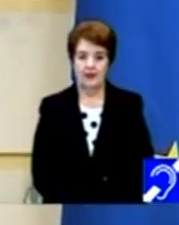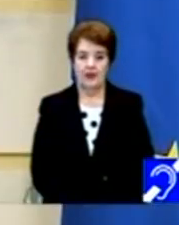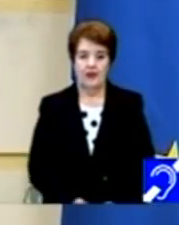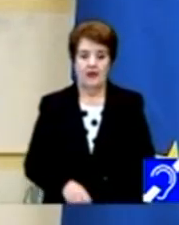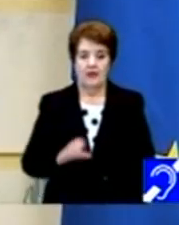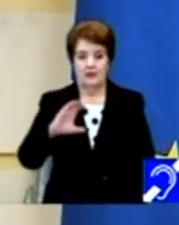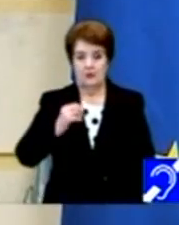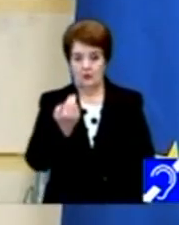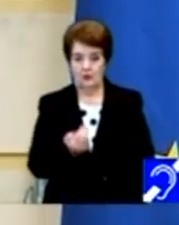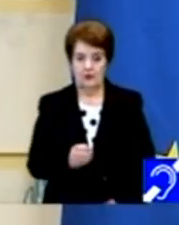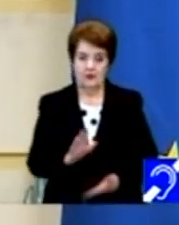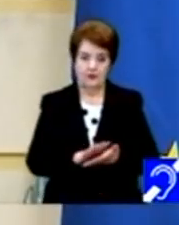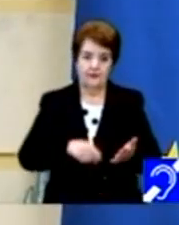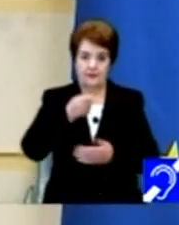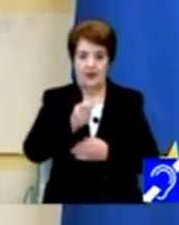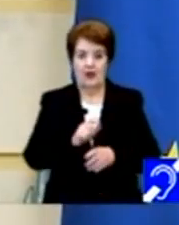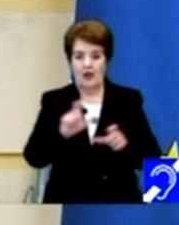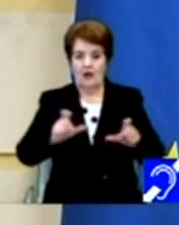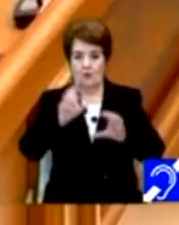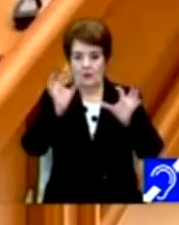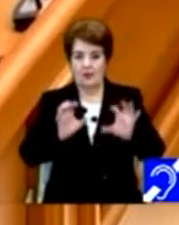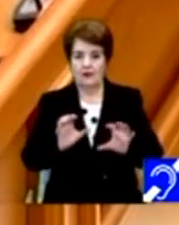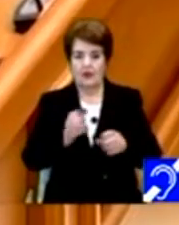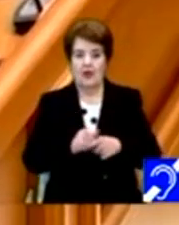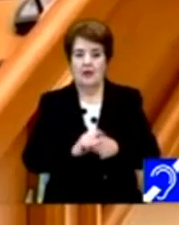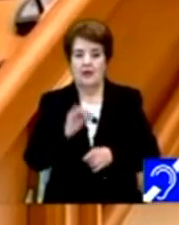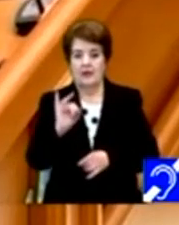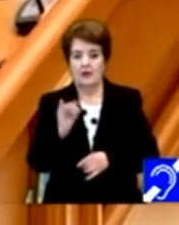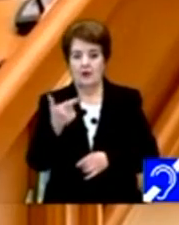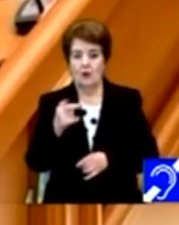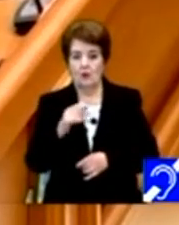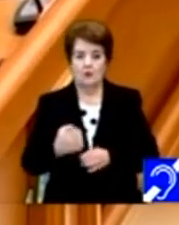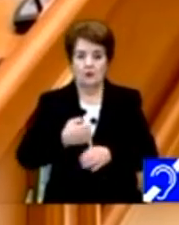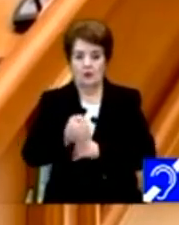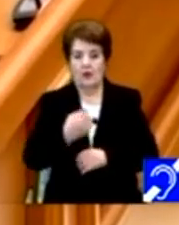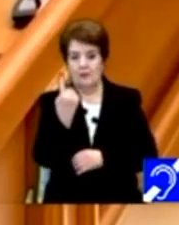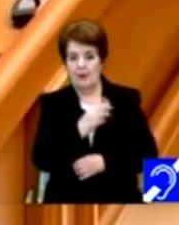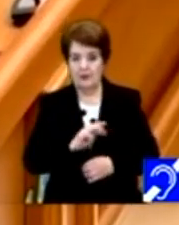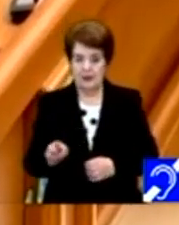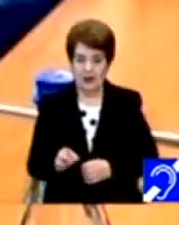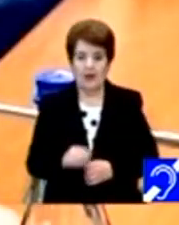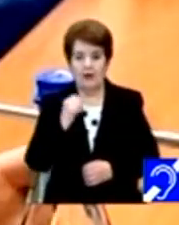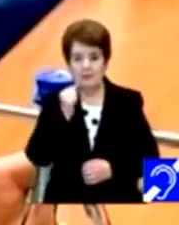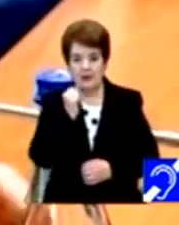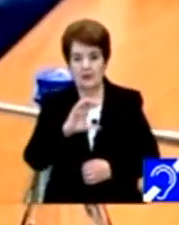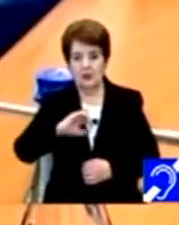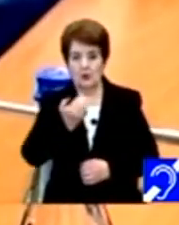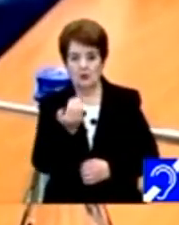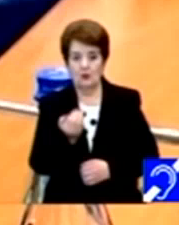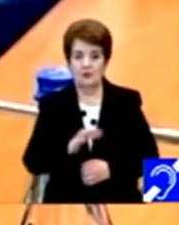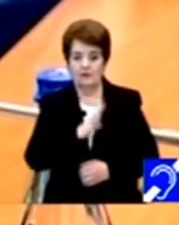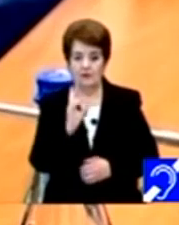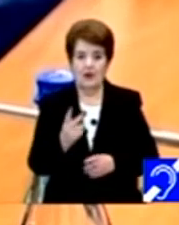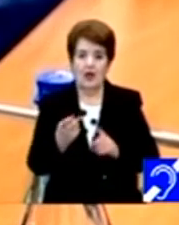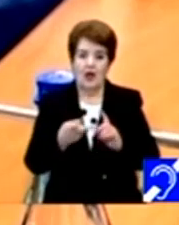PSRM a atacat la Curtea Constituțională decretul de desemnare al lui Igor Grosu la funcția de premier. Mâine, socialiștii vor propune un